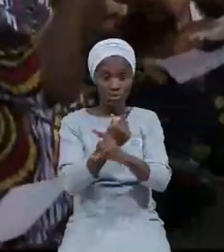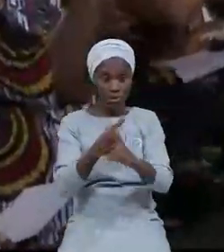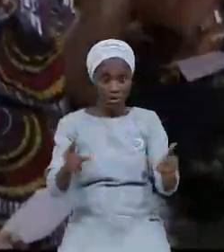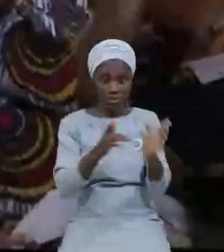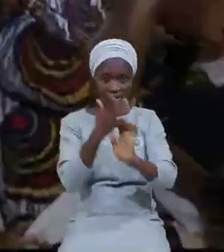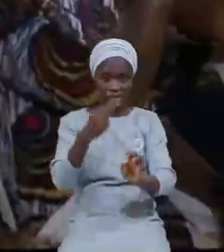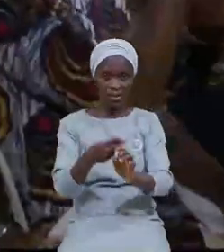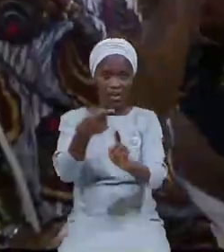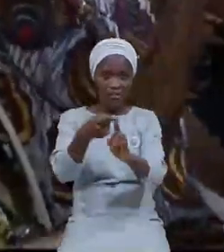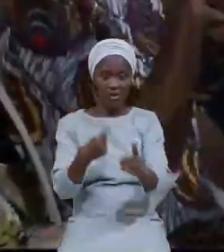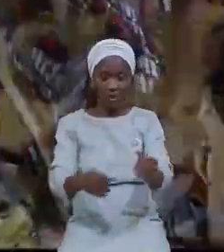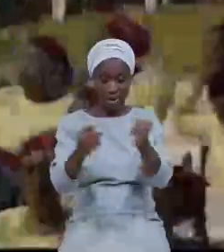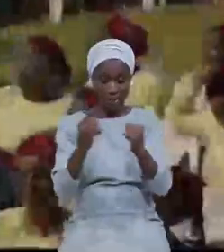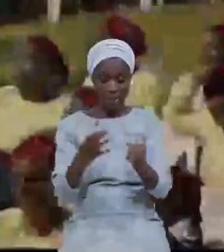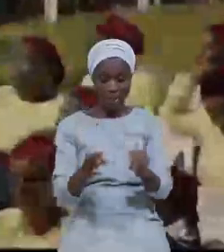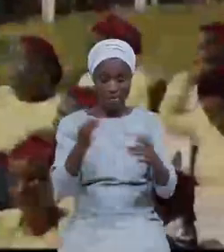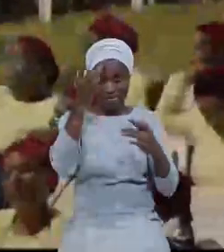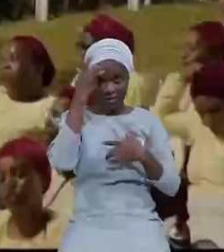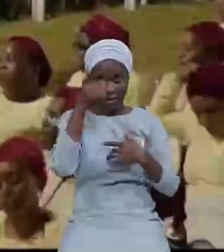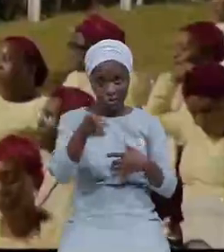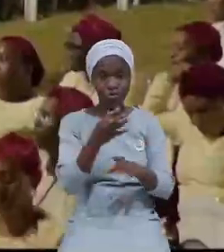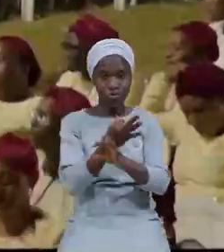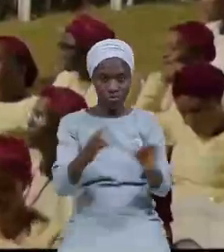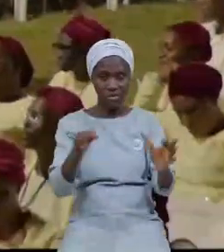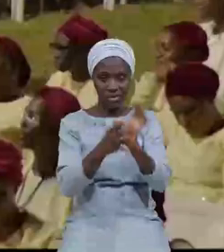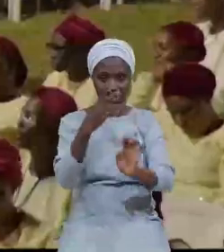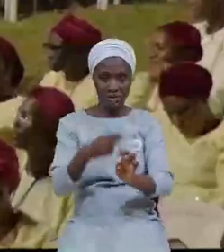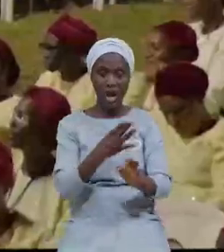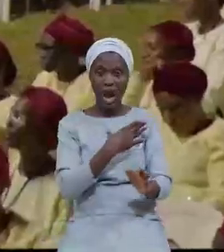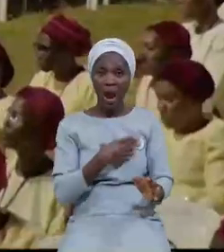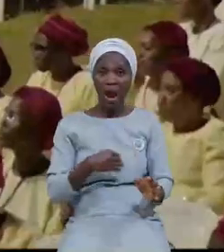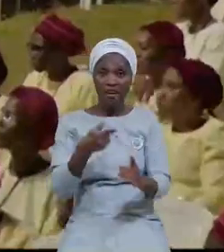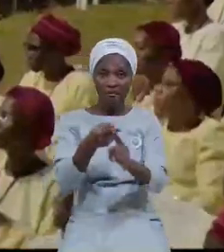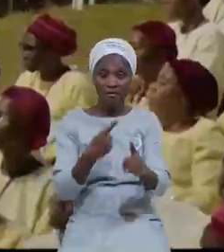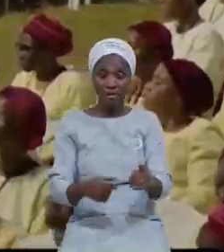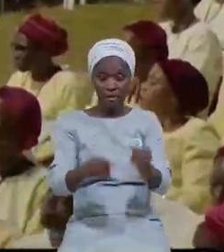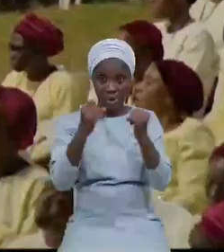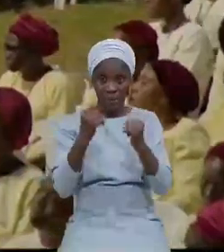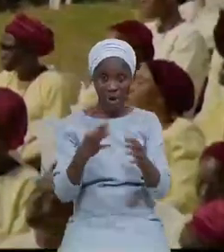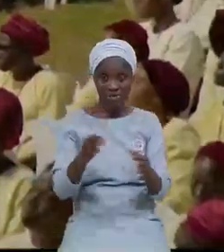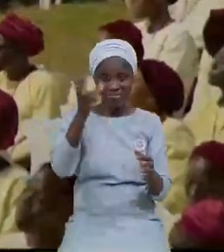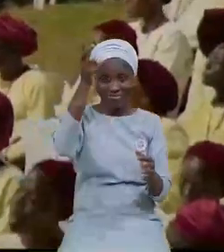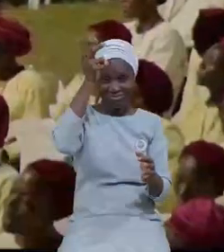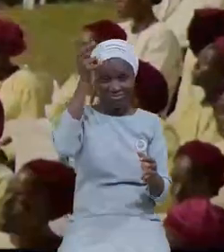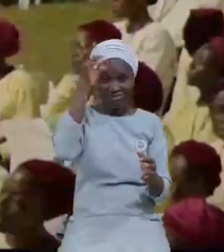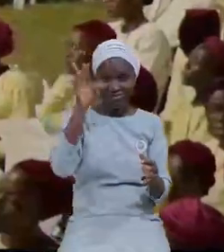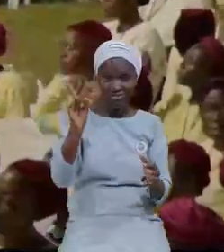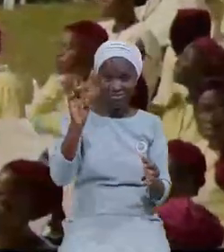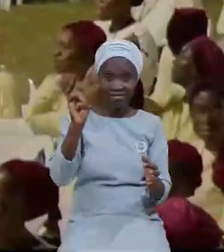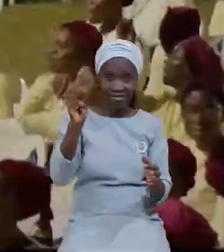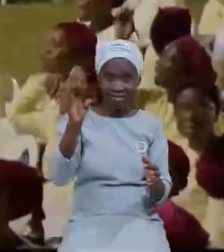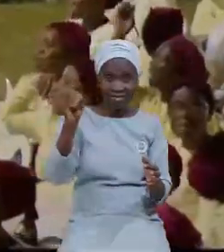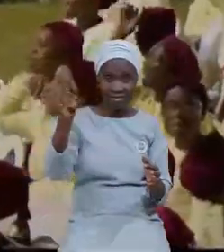libéré de la puissance des maladies tu es libéré et de la puissance des démons tu es